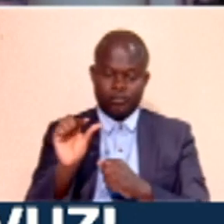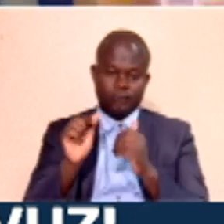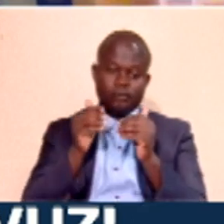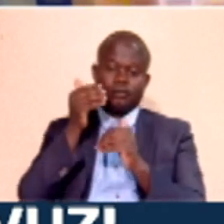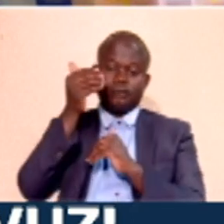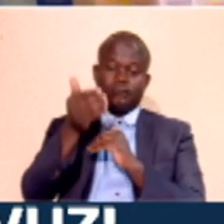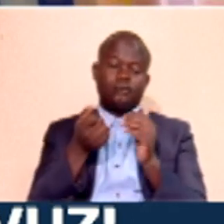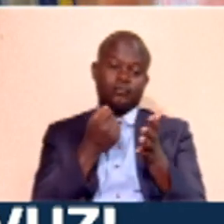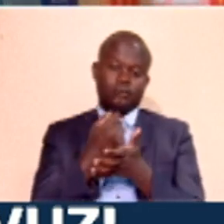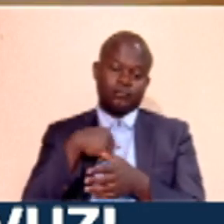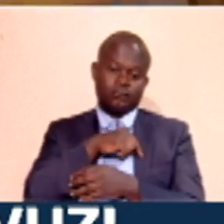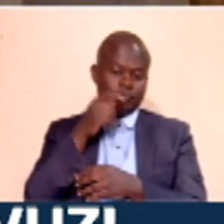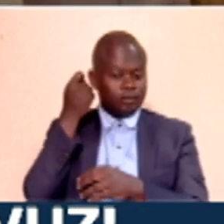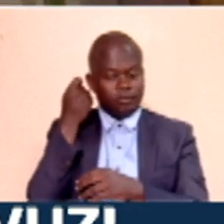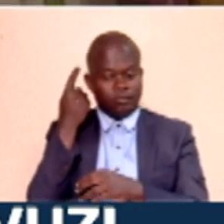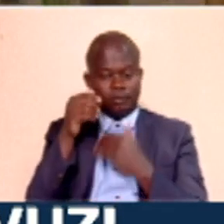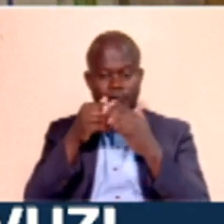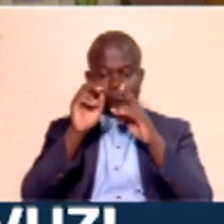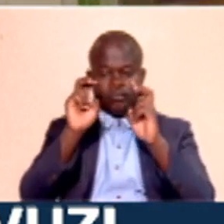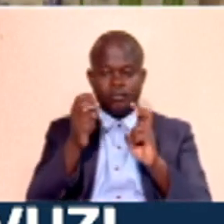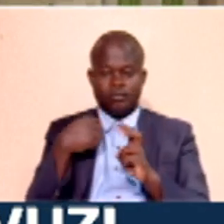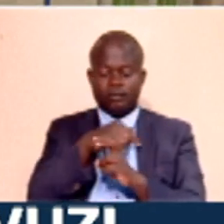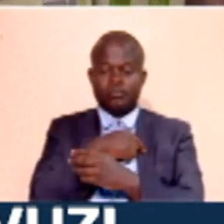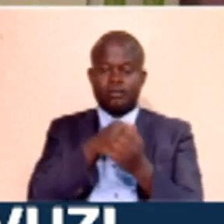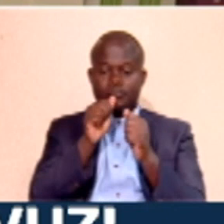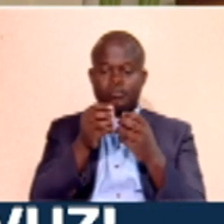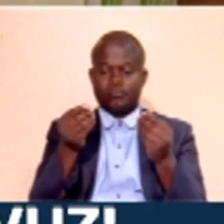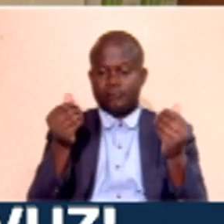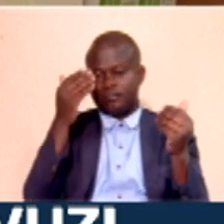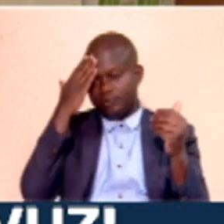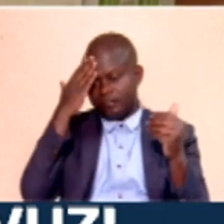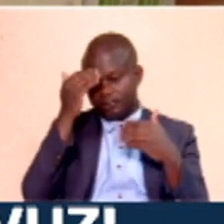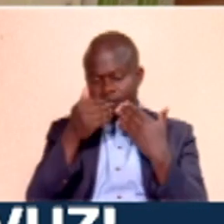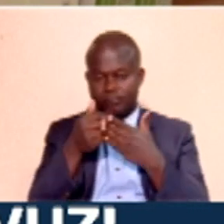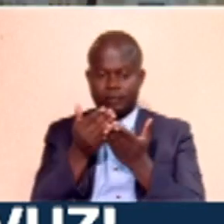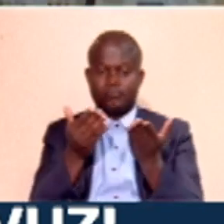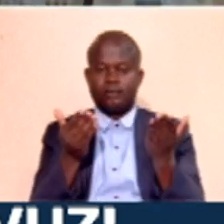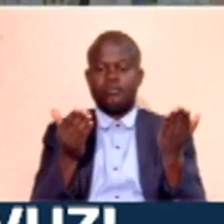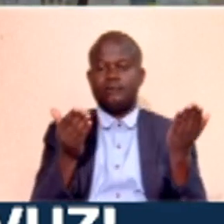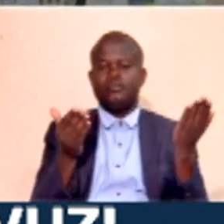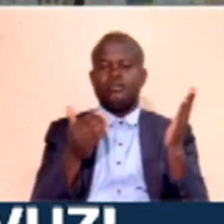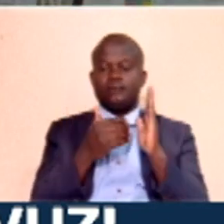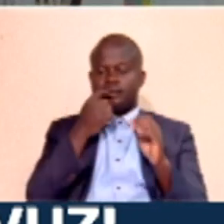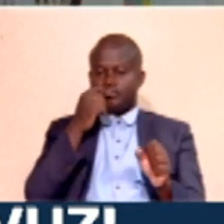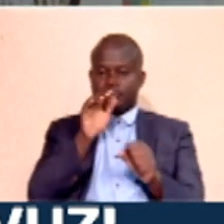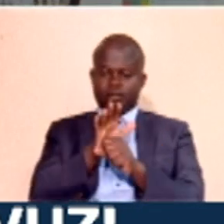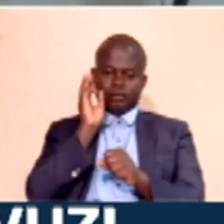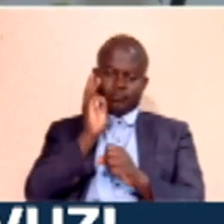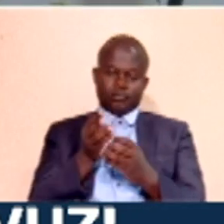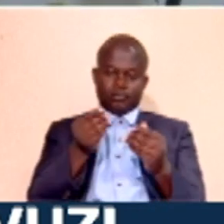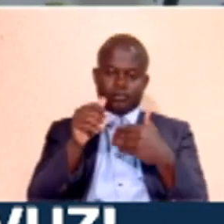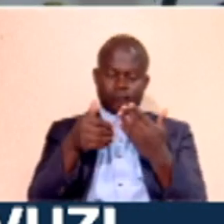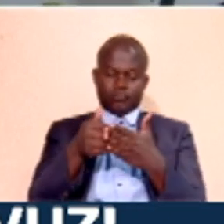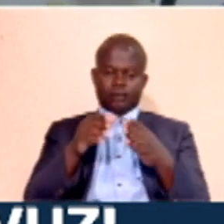ata umwanya yumva yuko indwara yagombye ishobora gukira kuko yananiwe mu bindi bamwijije ko azamukiza kandi yagombye